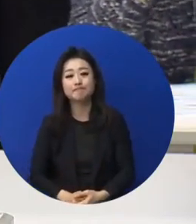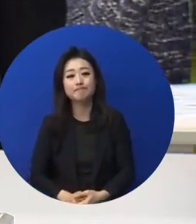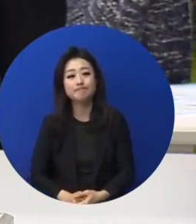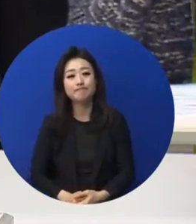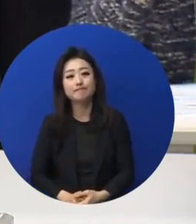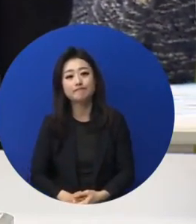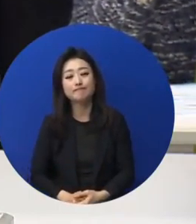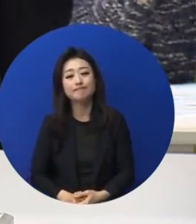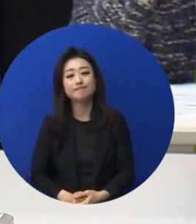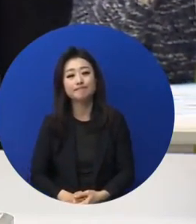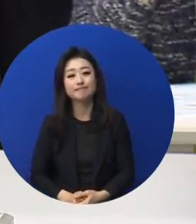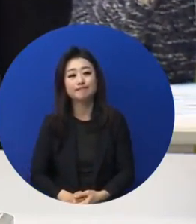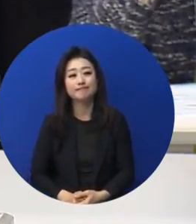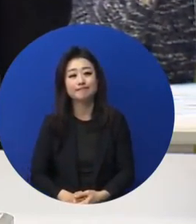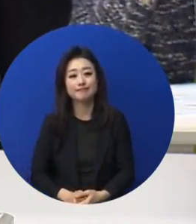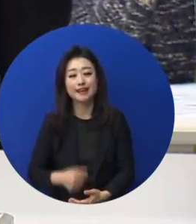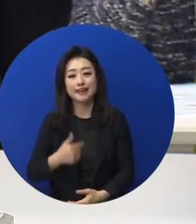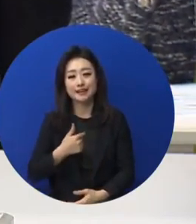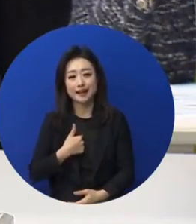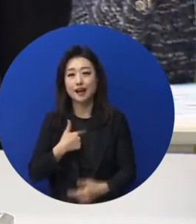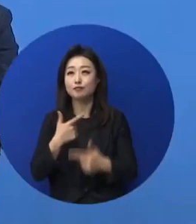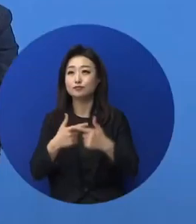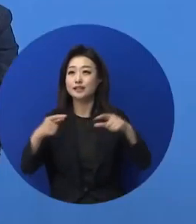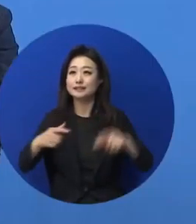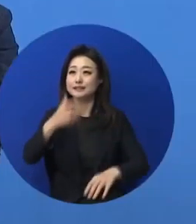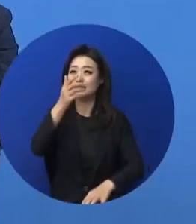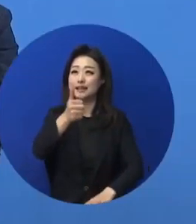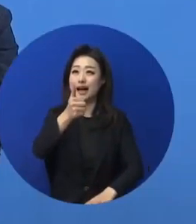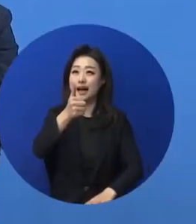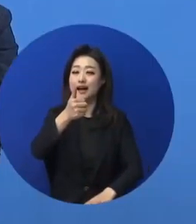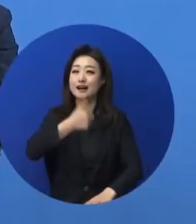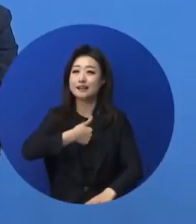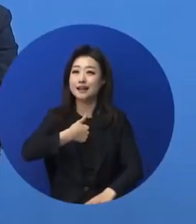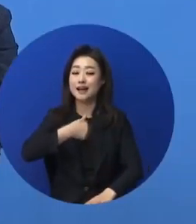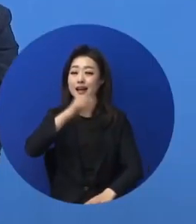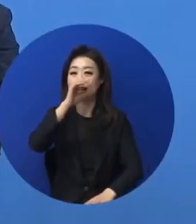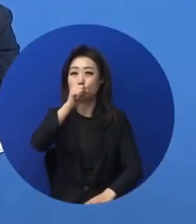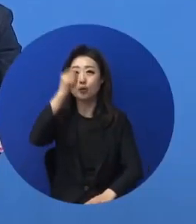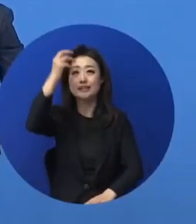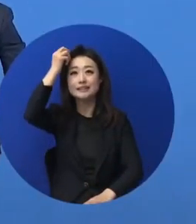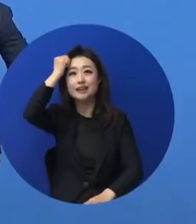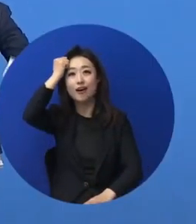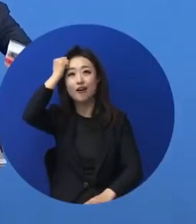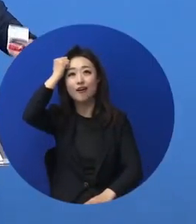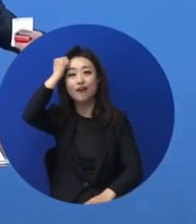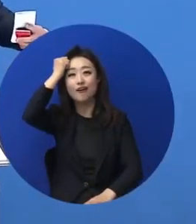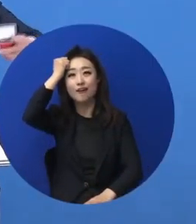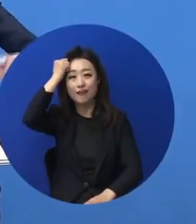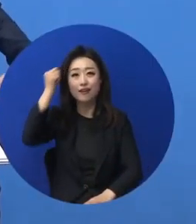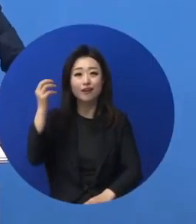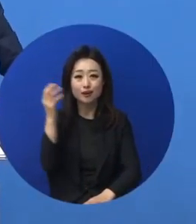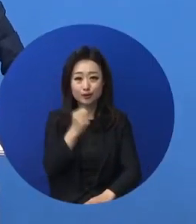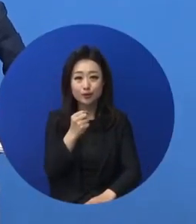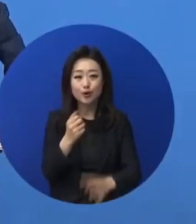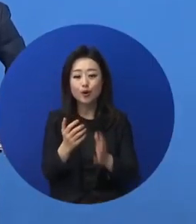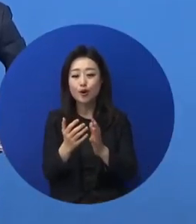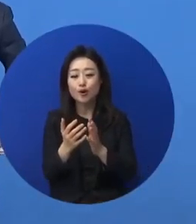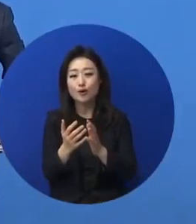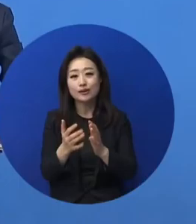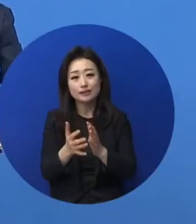어떤 시장으로 기억되고 싶은지, 어떤 시장으로 부산시민들에게 기억되고 싶은지 하는 것을